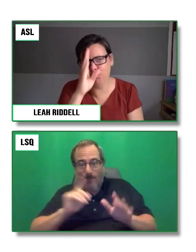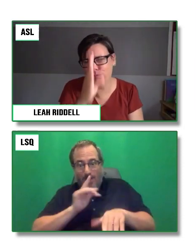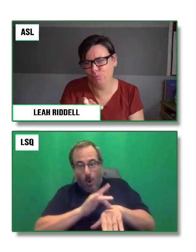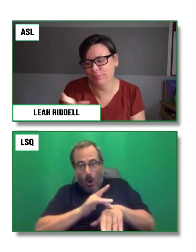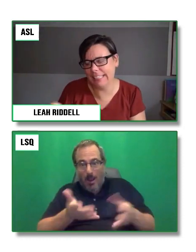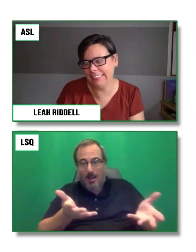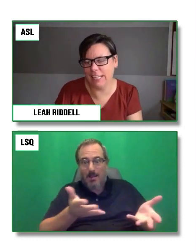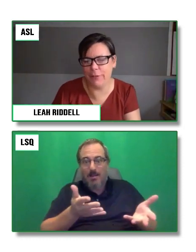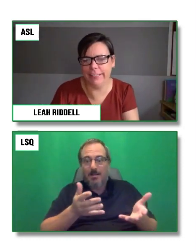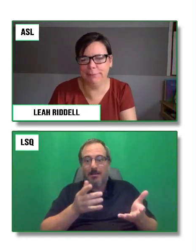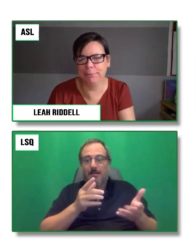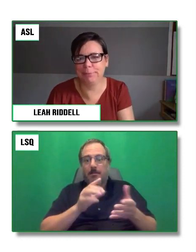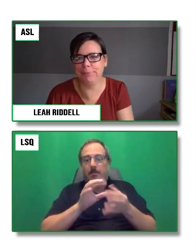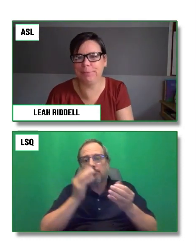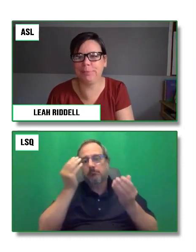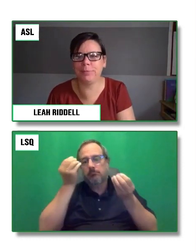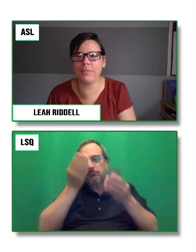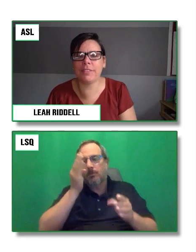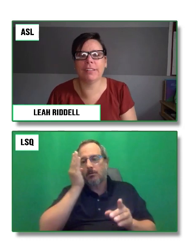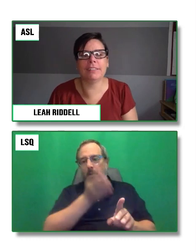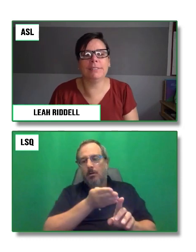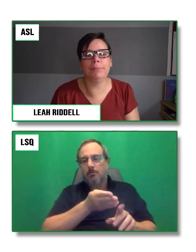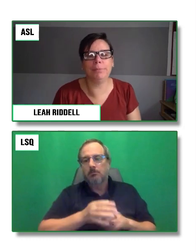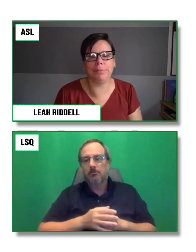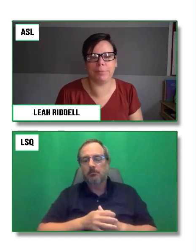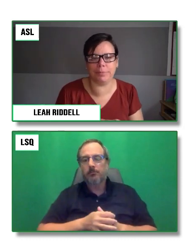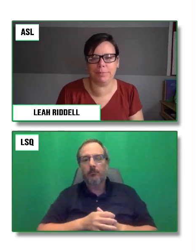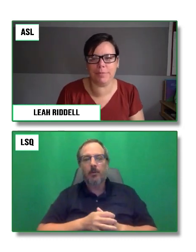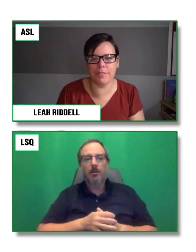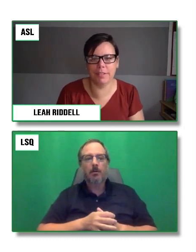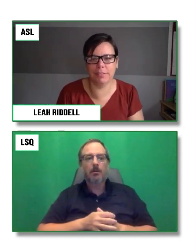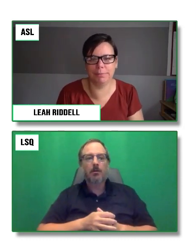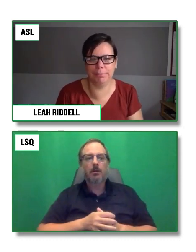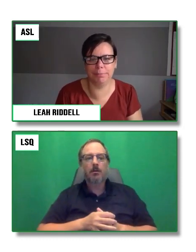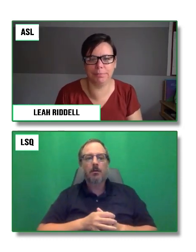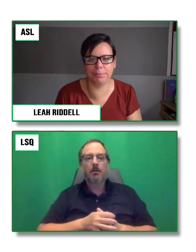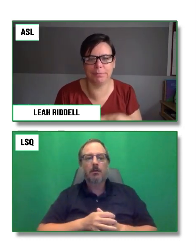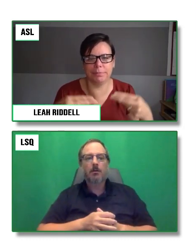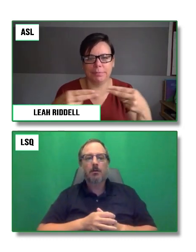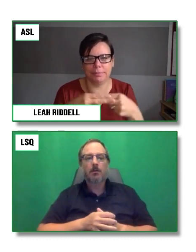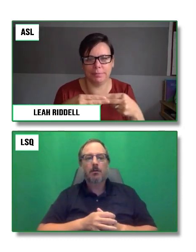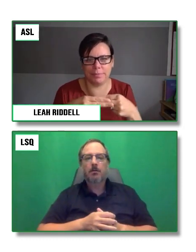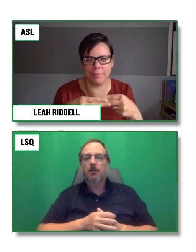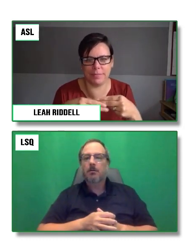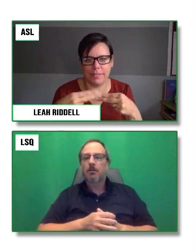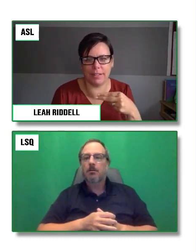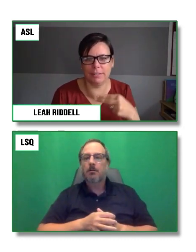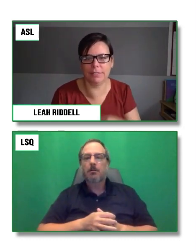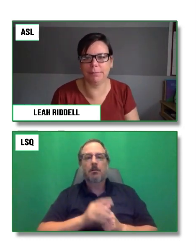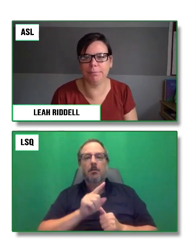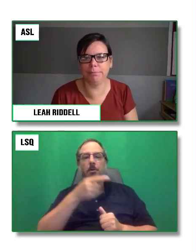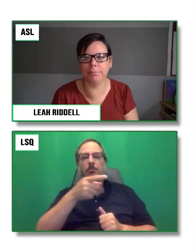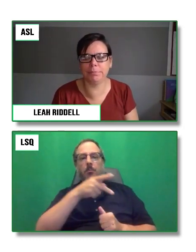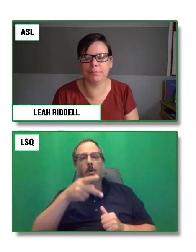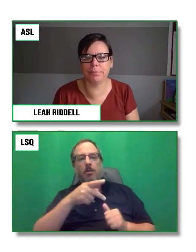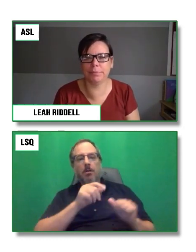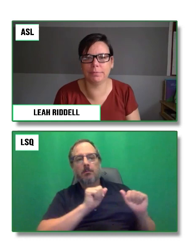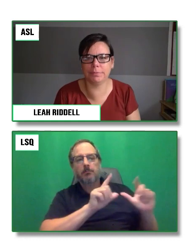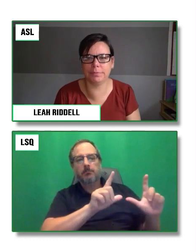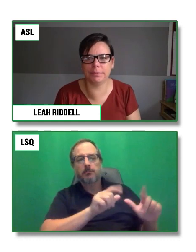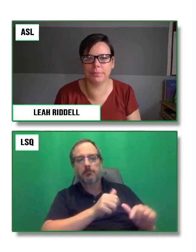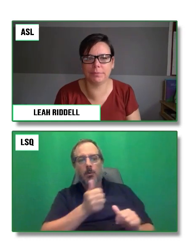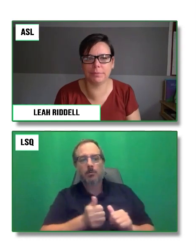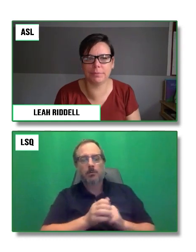j'appelle ça des suggestions, mais il ne s'agit pas vraiment des suggestions. En fait, il s'agit d'accès. On a besoin de toute cette communication